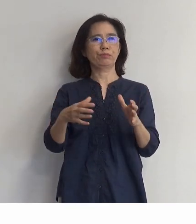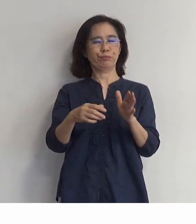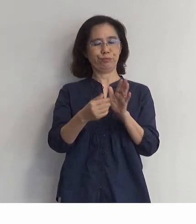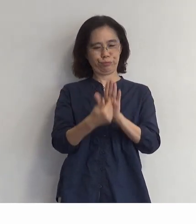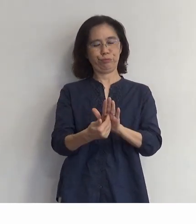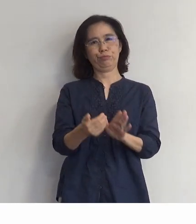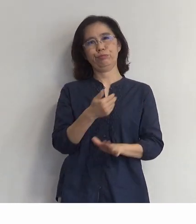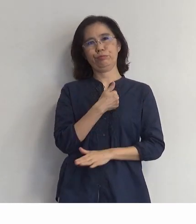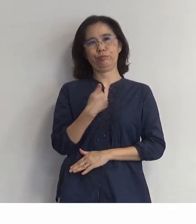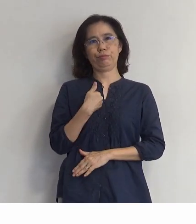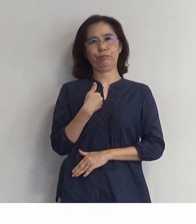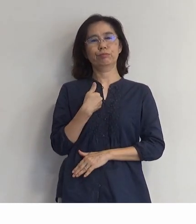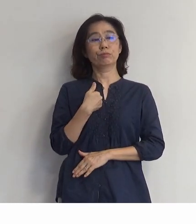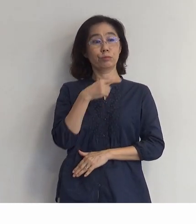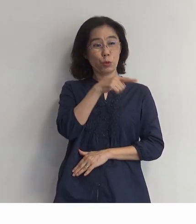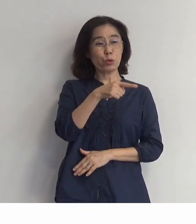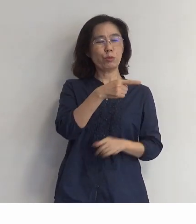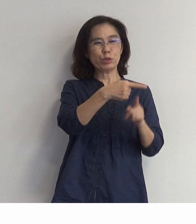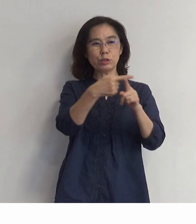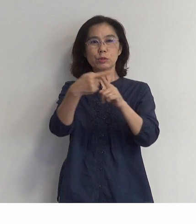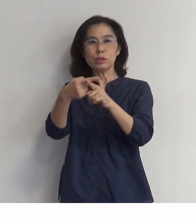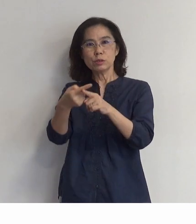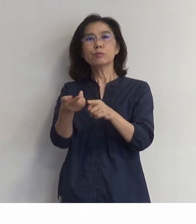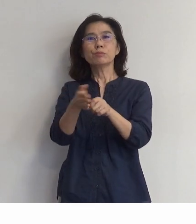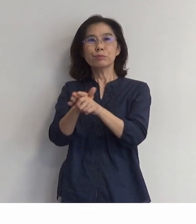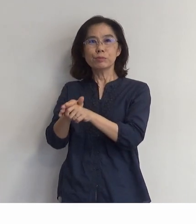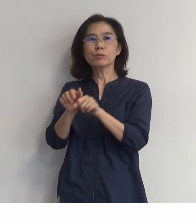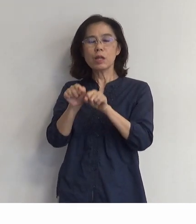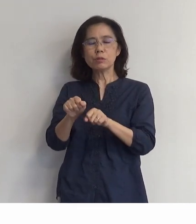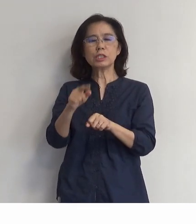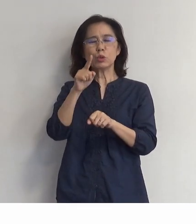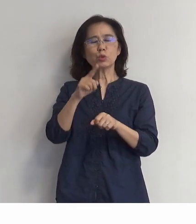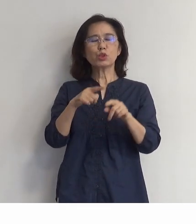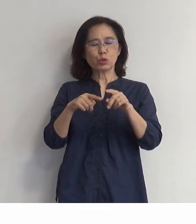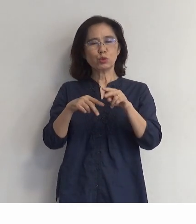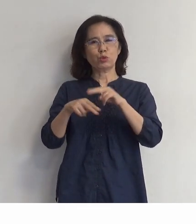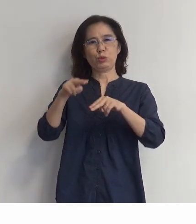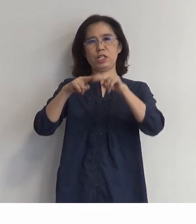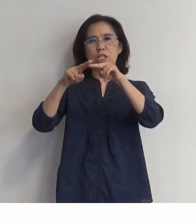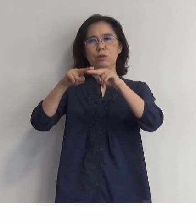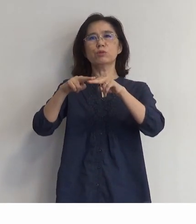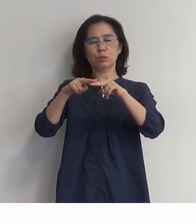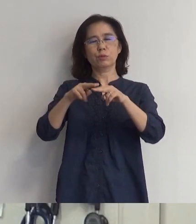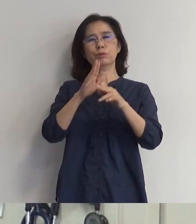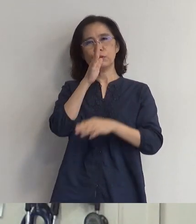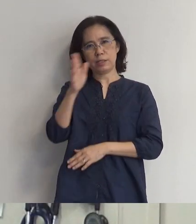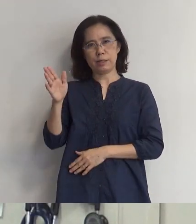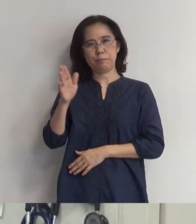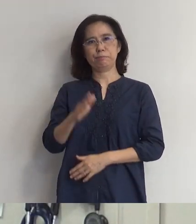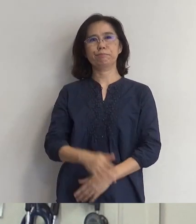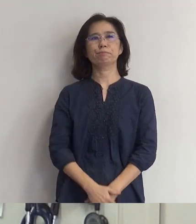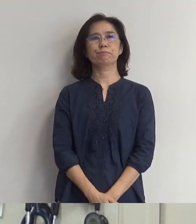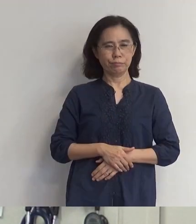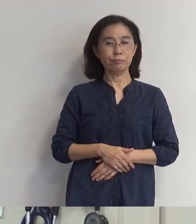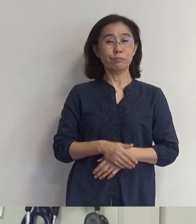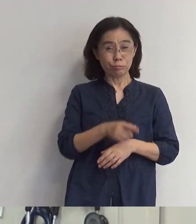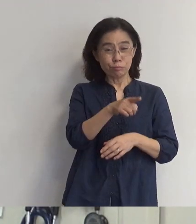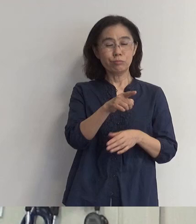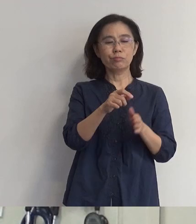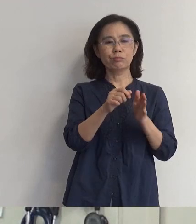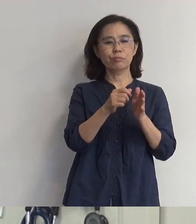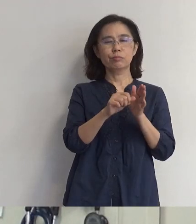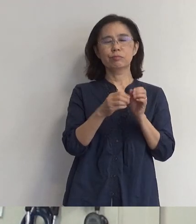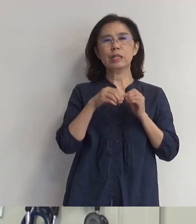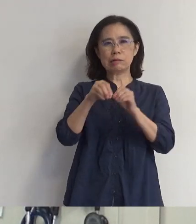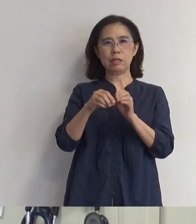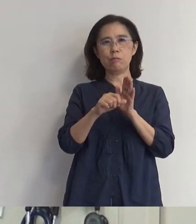。この足し算が重要です。一つ一つ積み重ねてください。積み重ねる感